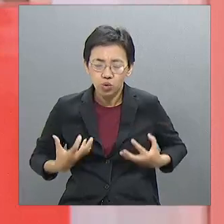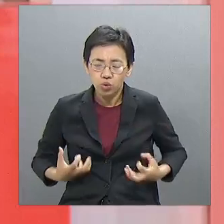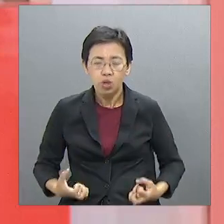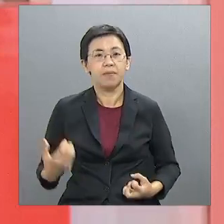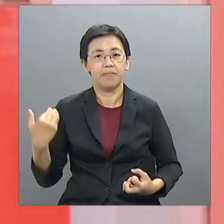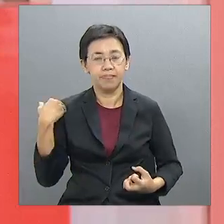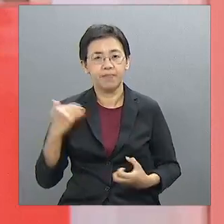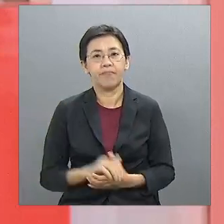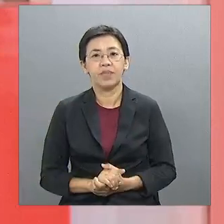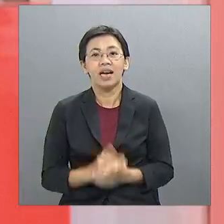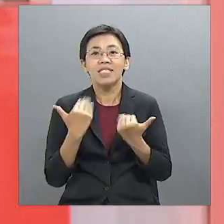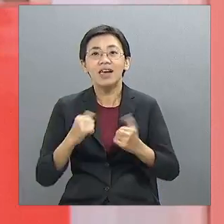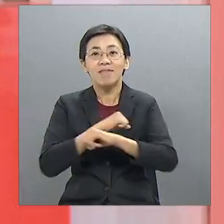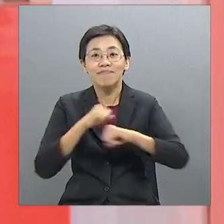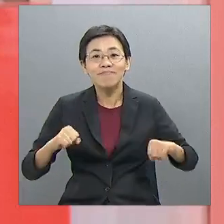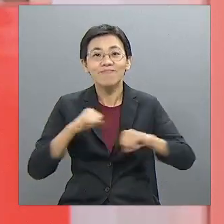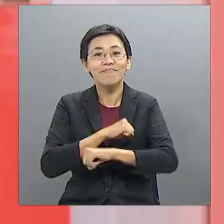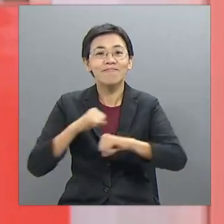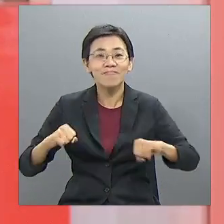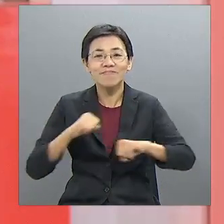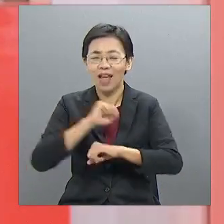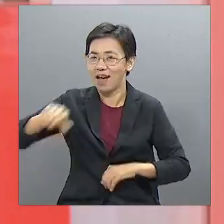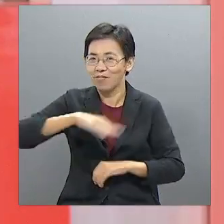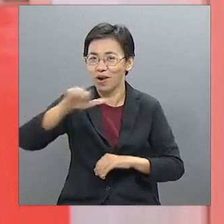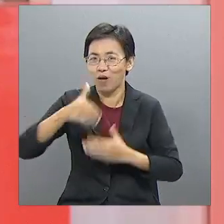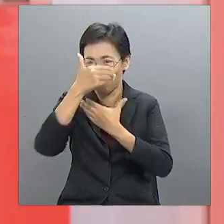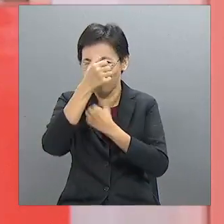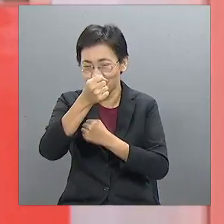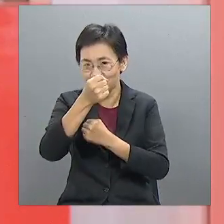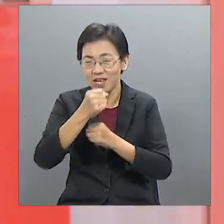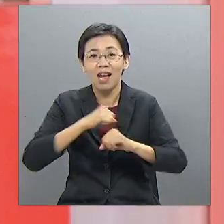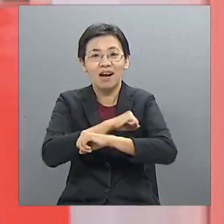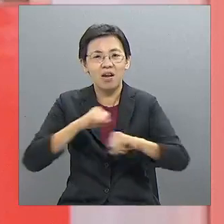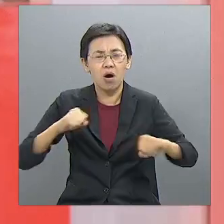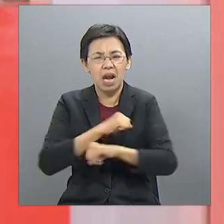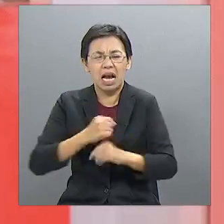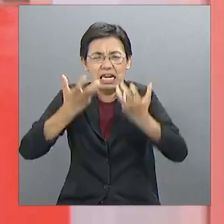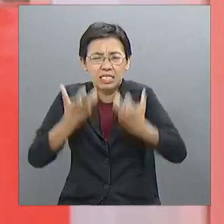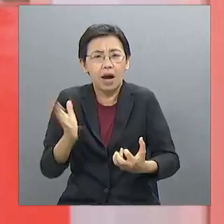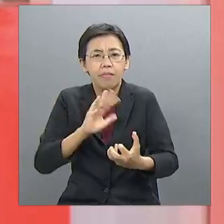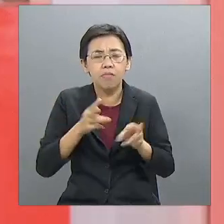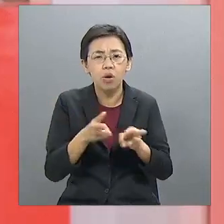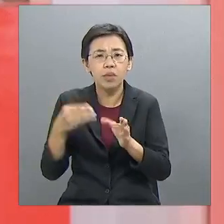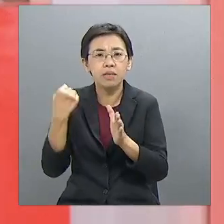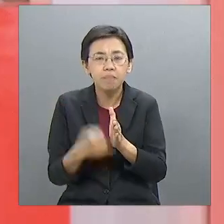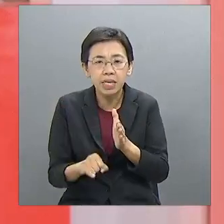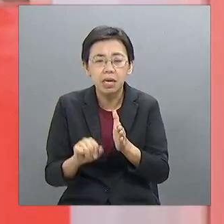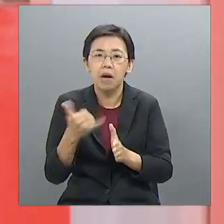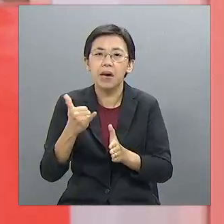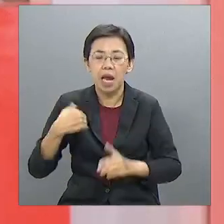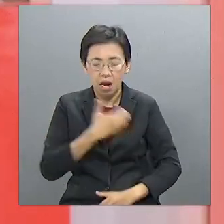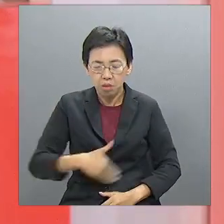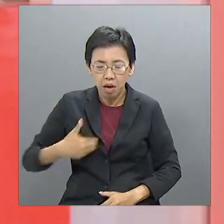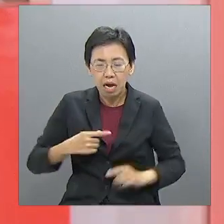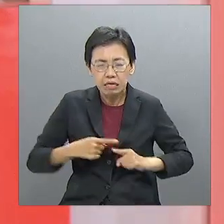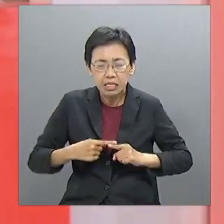นี้การออกกลักายนนเปนสที่คใหความสนใจกันแตการออกกลักทหักโครม หอวาผิดวิธีก็สามารถจะทำให้เราเกิดอาการบาทเจ็บ